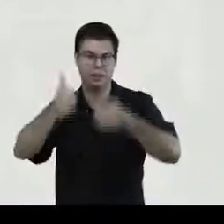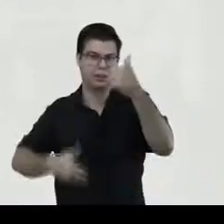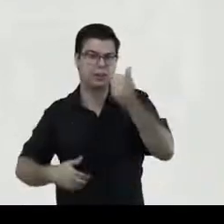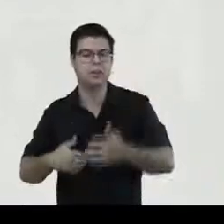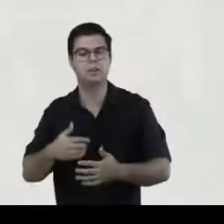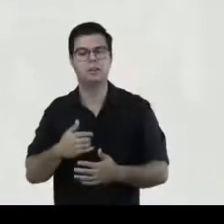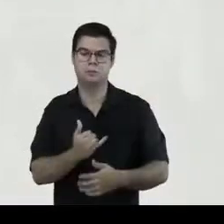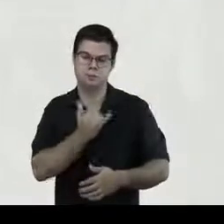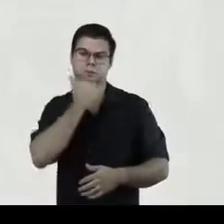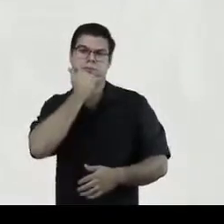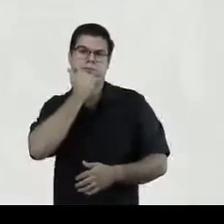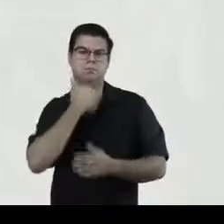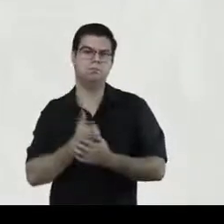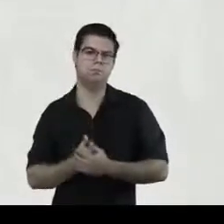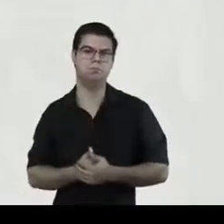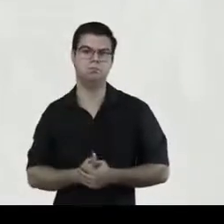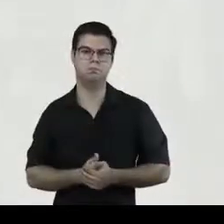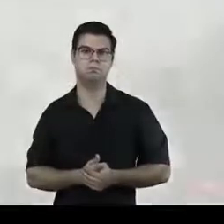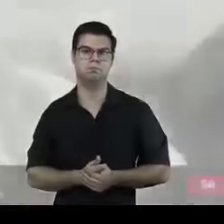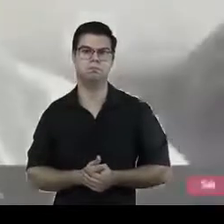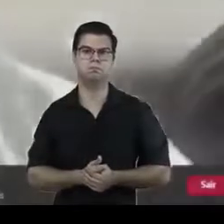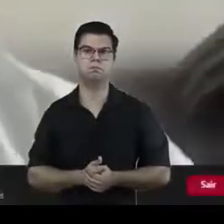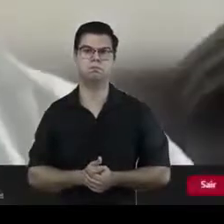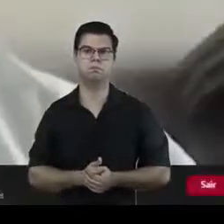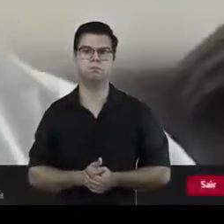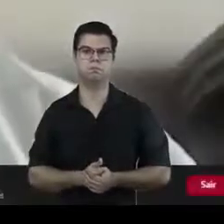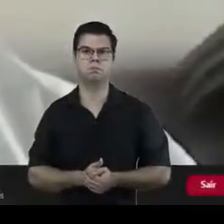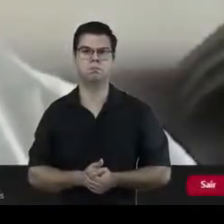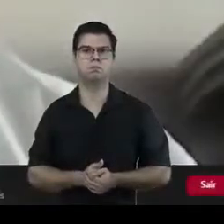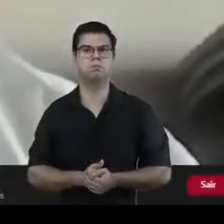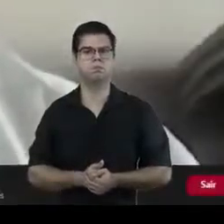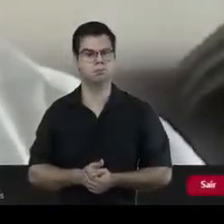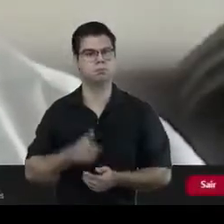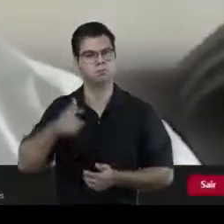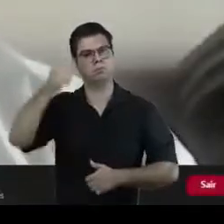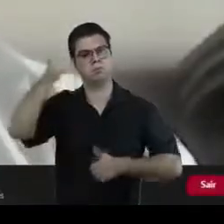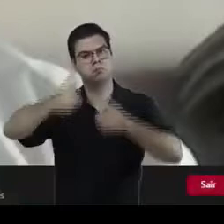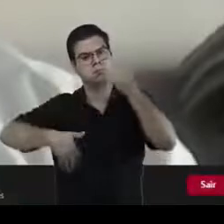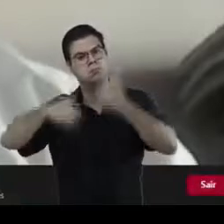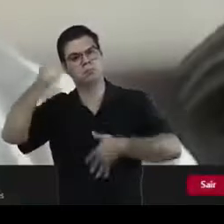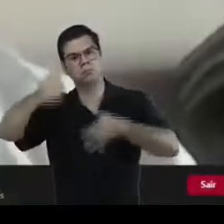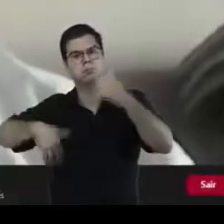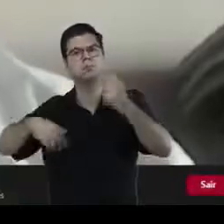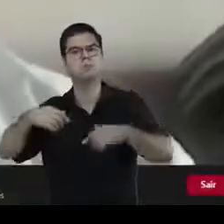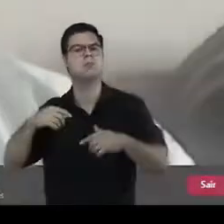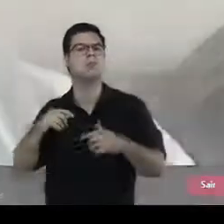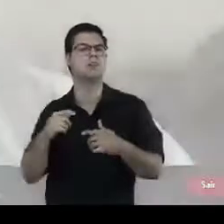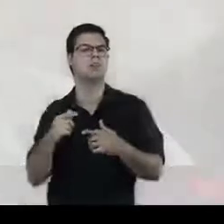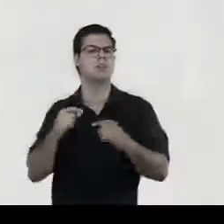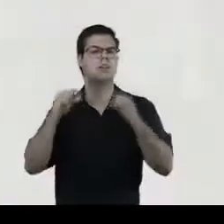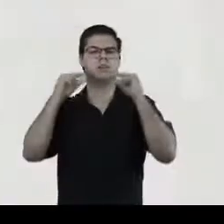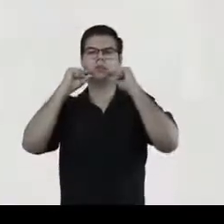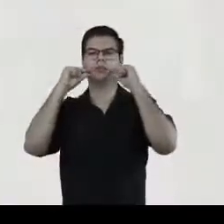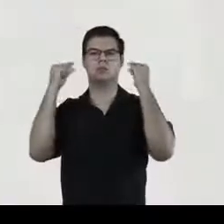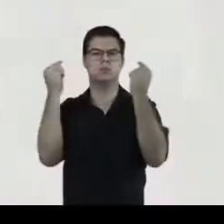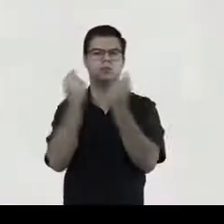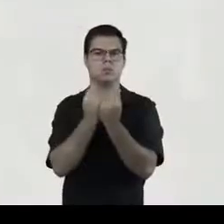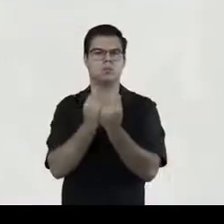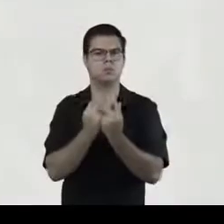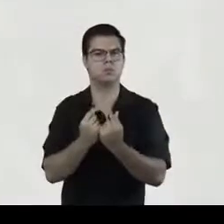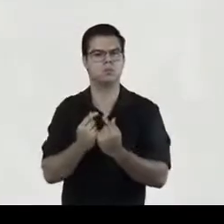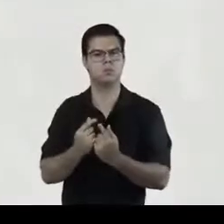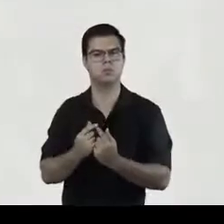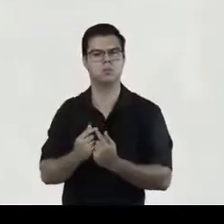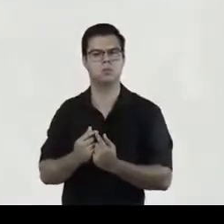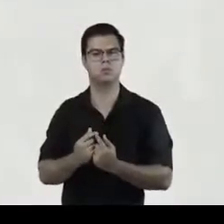Ce travail a été présenté à un colloque dont les autorités éditées. Vous pourrez le retrouver en français. Ça s'appelle «